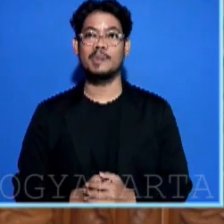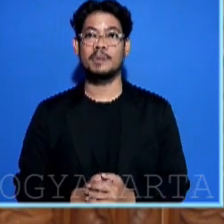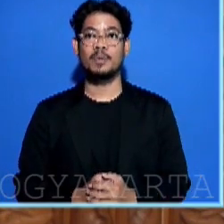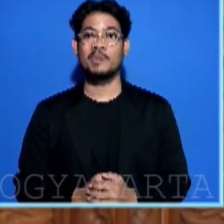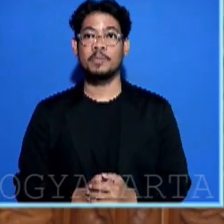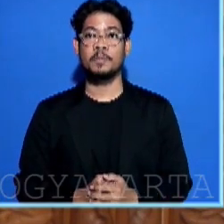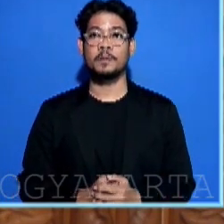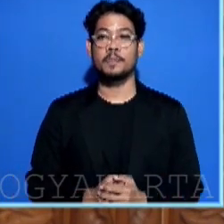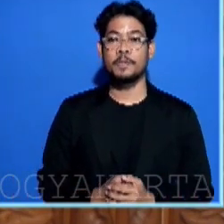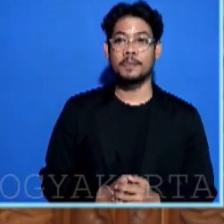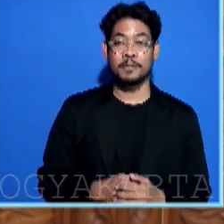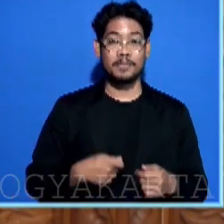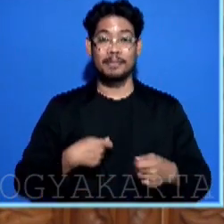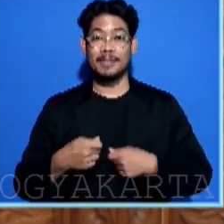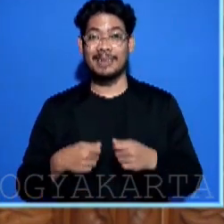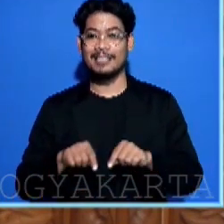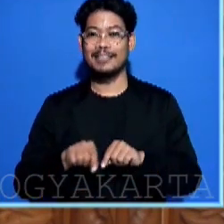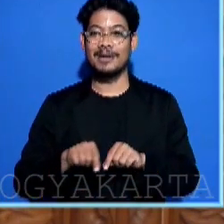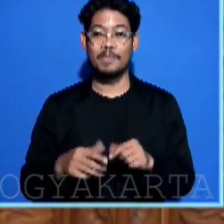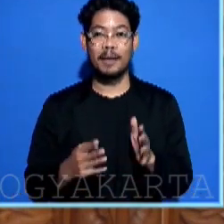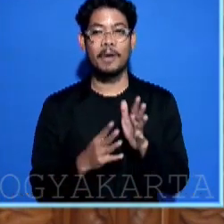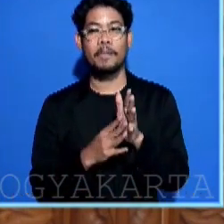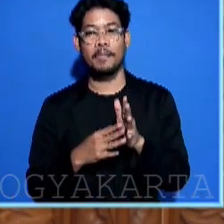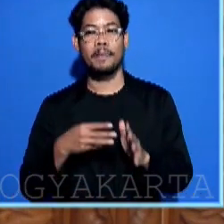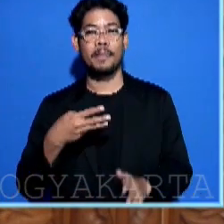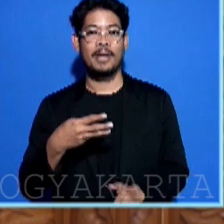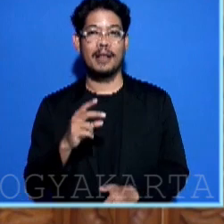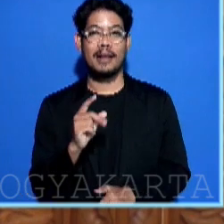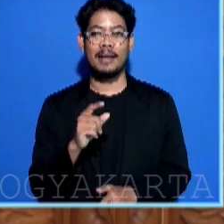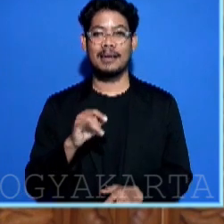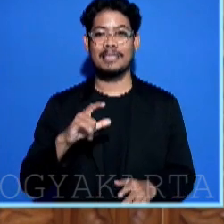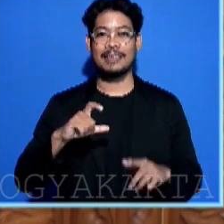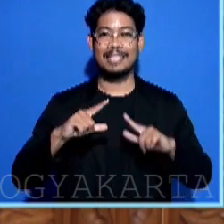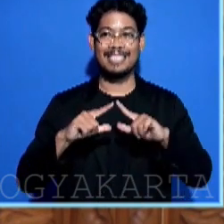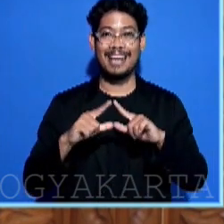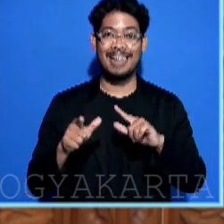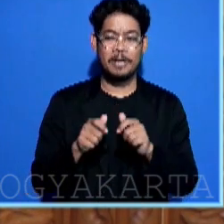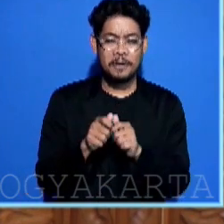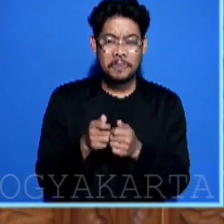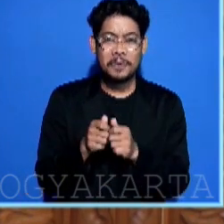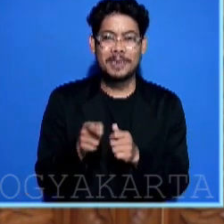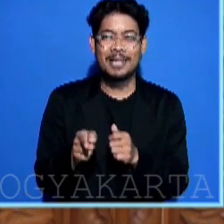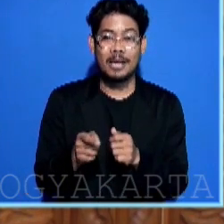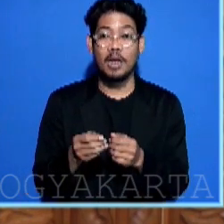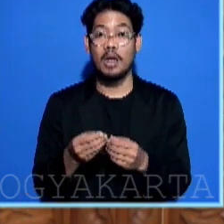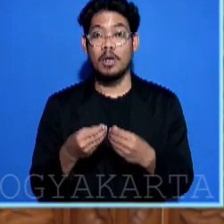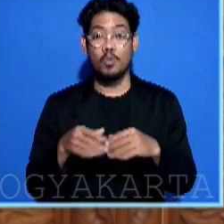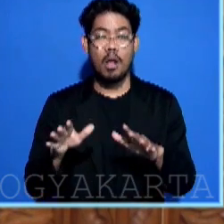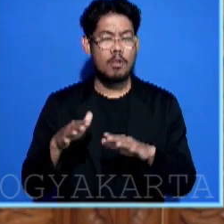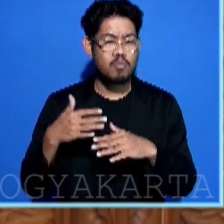naken usaha nanem gadah pangajengajeng ingang sa a regun ingang Inggil Lan pangriatanipun